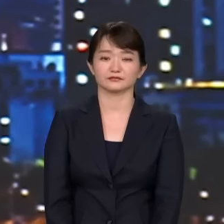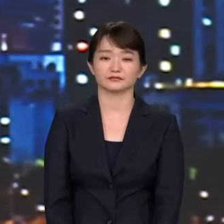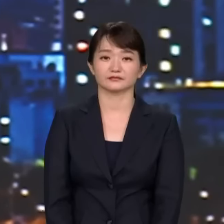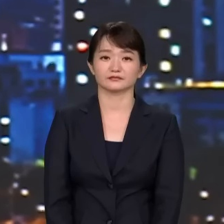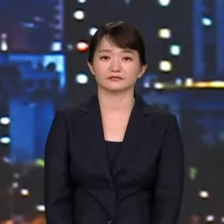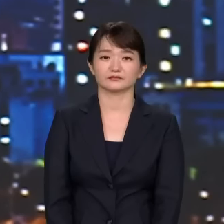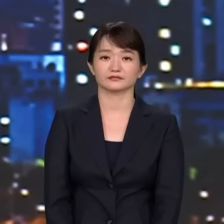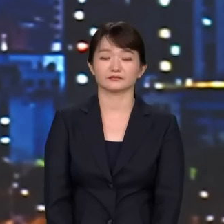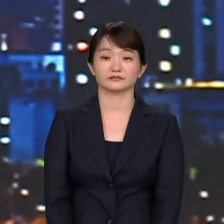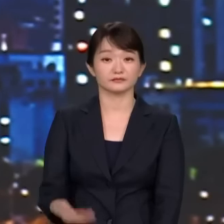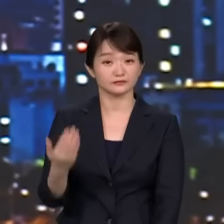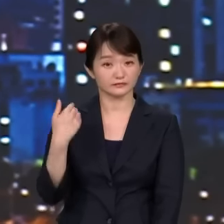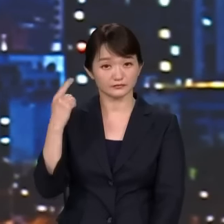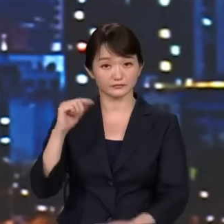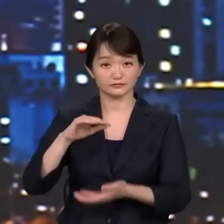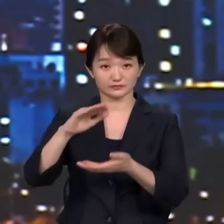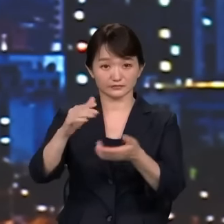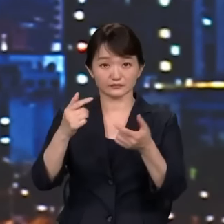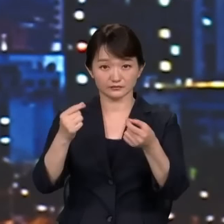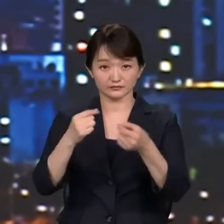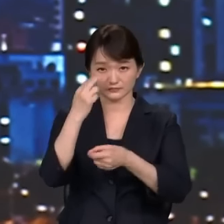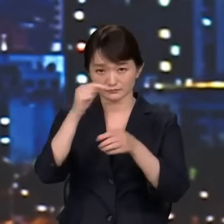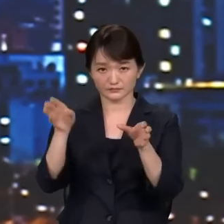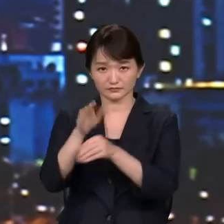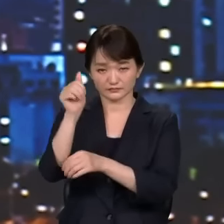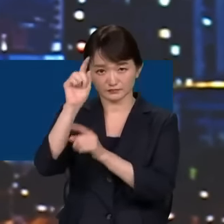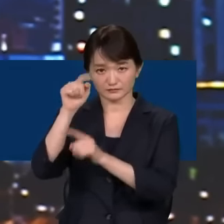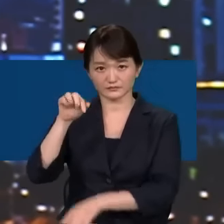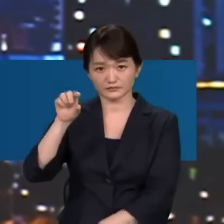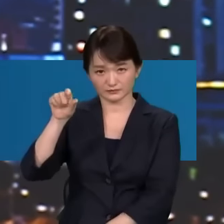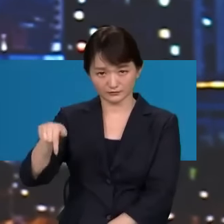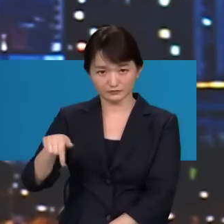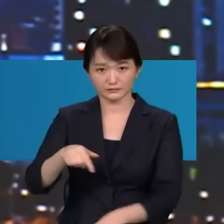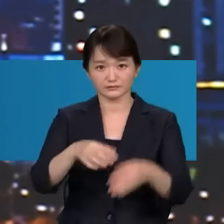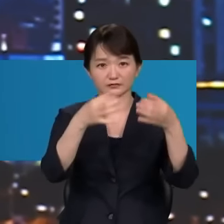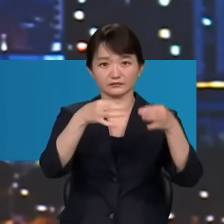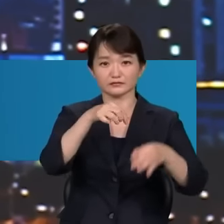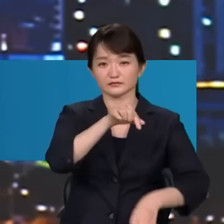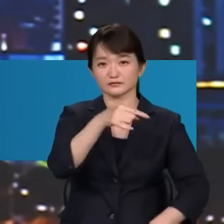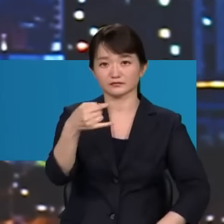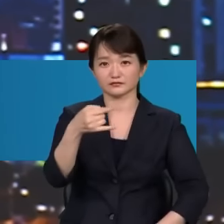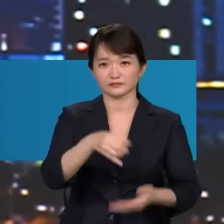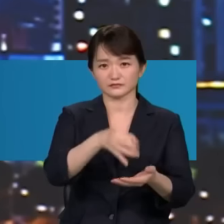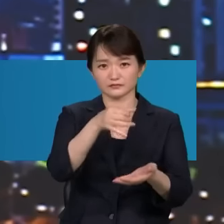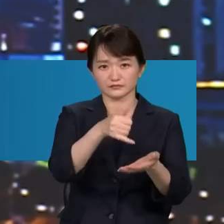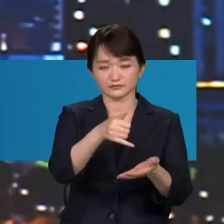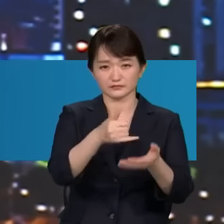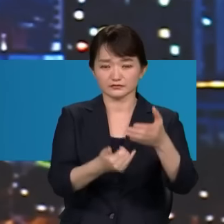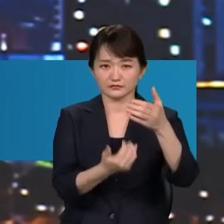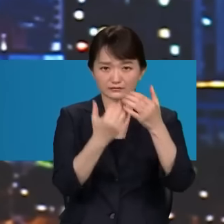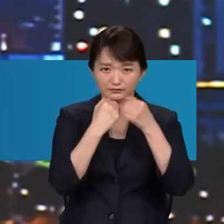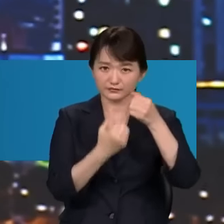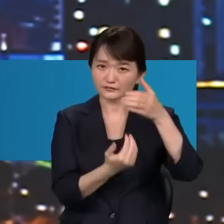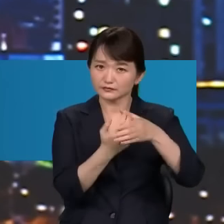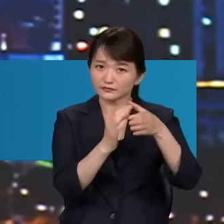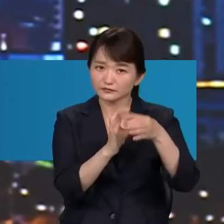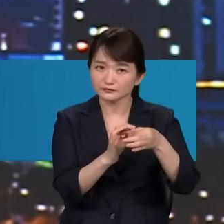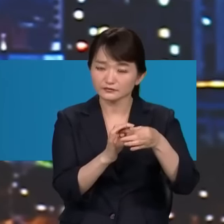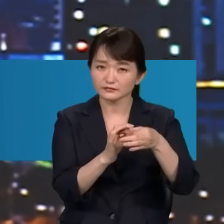다음 소식입니다. 앞서 전해드린 것처럼 이원석 검찰총장이 김건희 여사의 명품백 수수 사건과 관련해